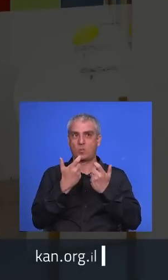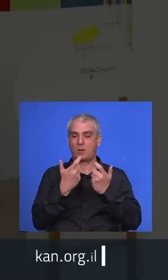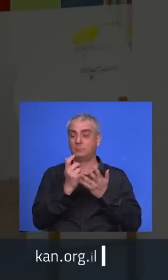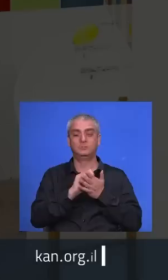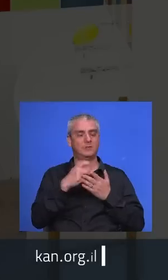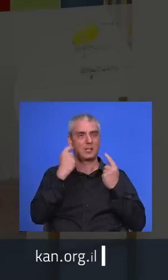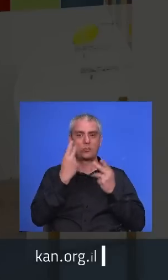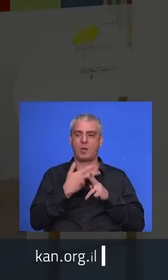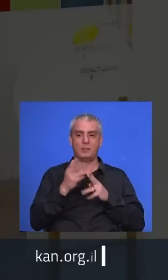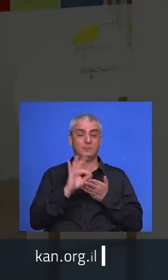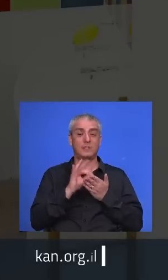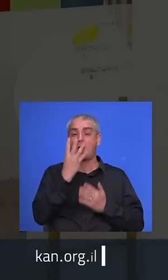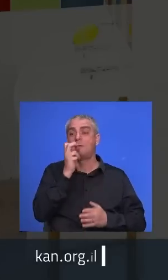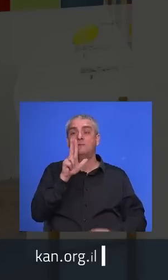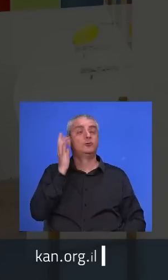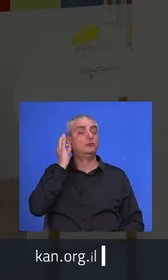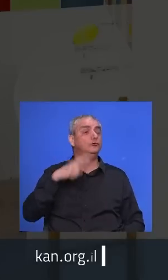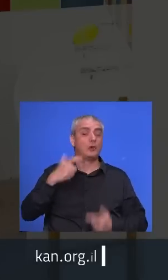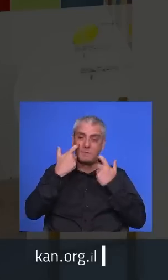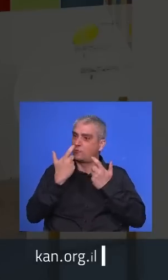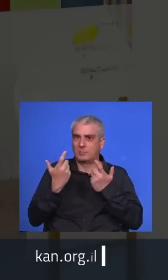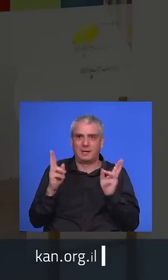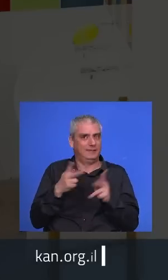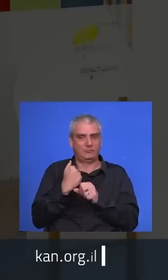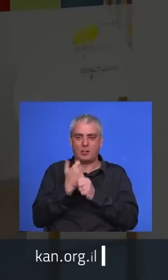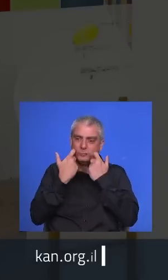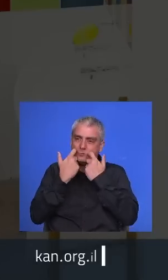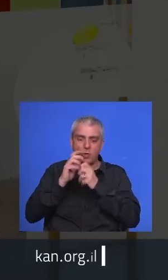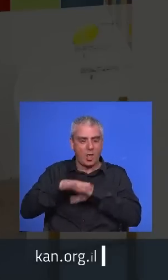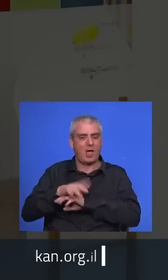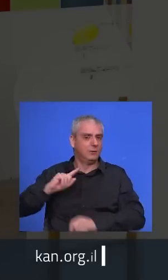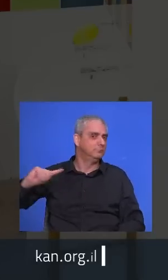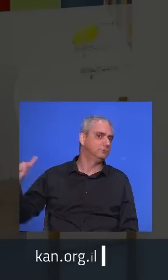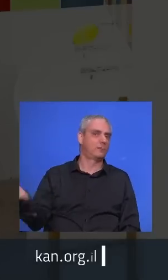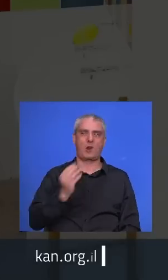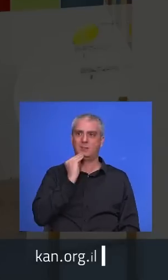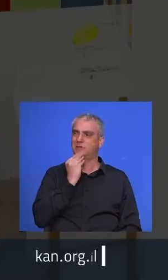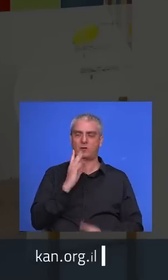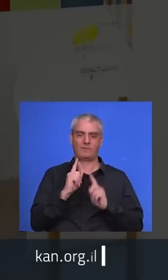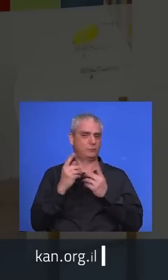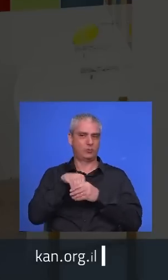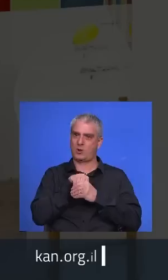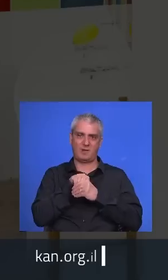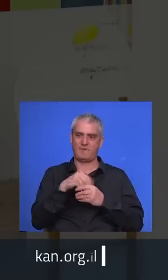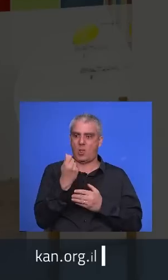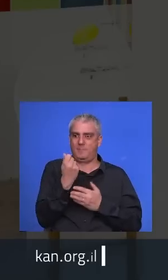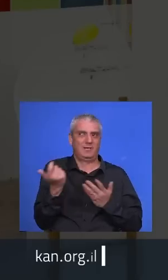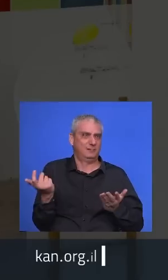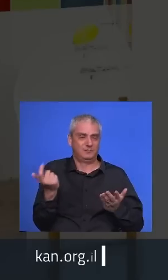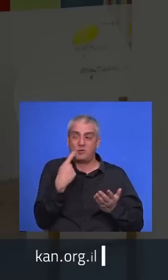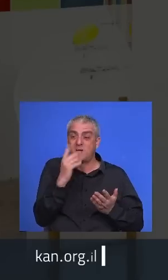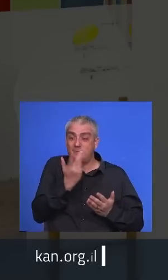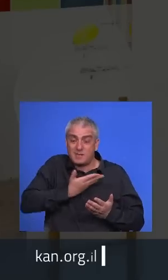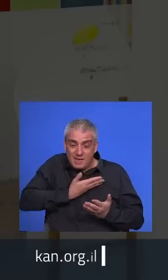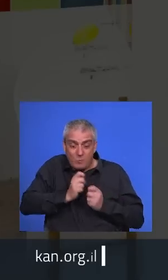יש בסך הכל 43 מפקחות, אין שום דרך לעשות פיקוח אפקטיבי על הצהרונים, לא על מה שקורה בהם וגם לא על המחיר, מה שאומר שאם הם יקבלו את